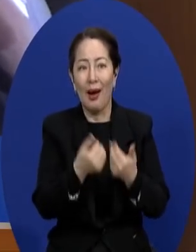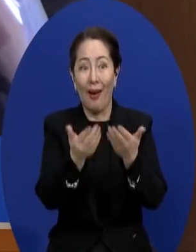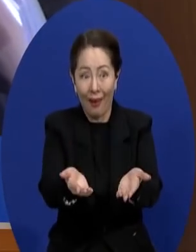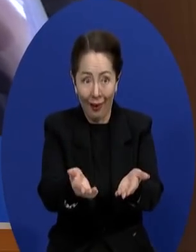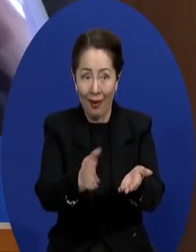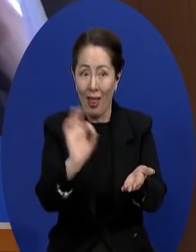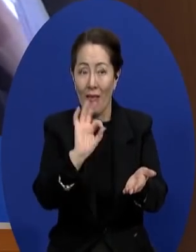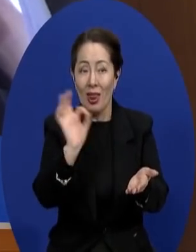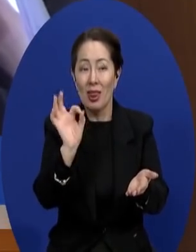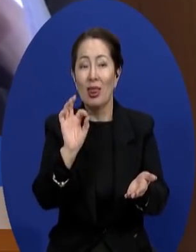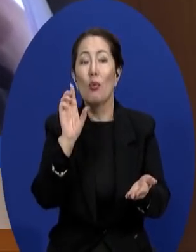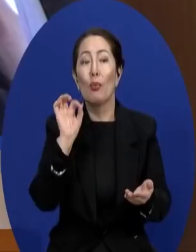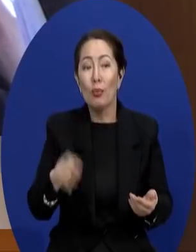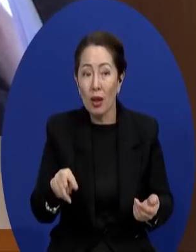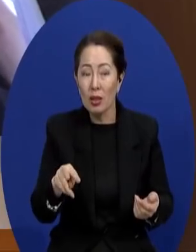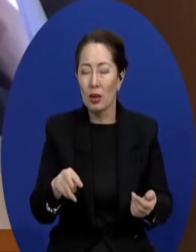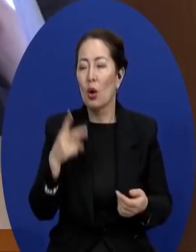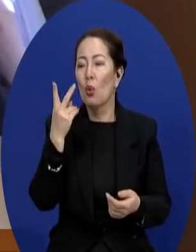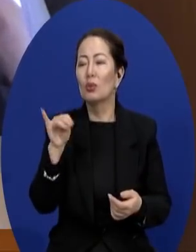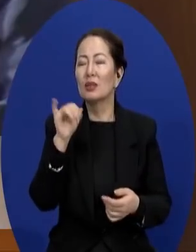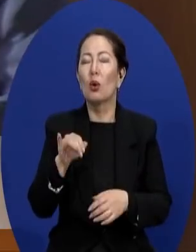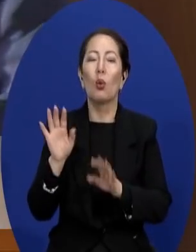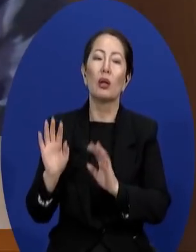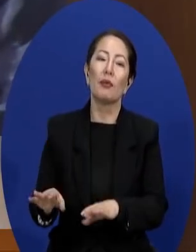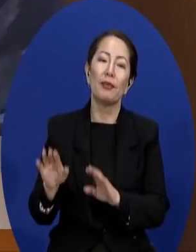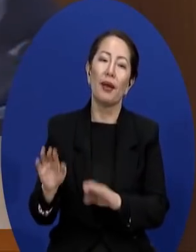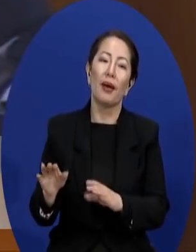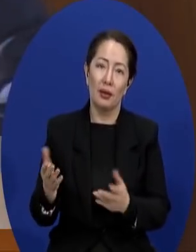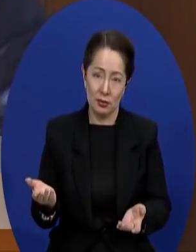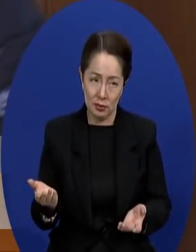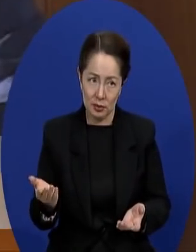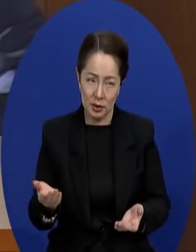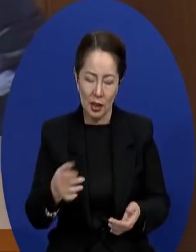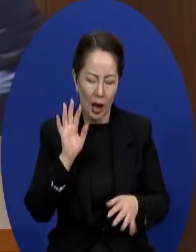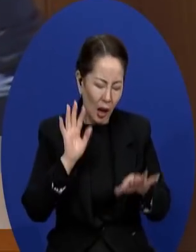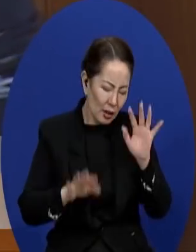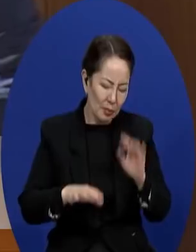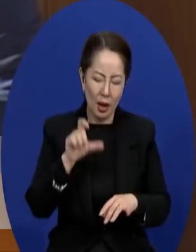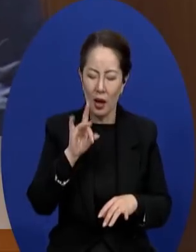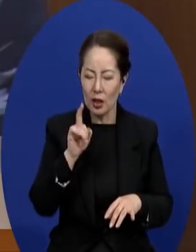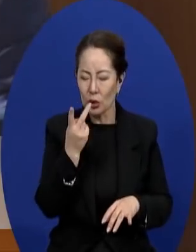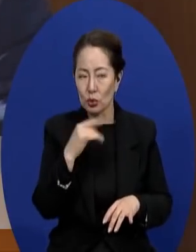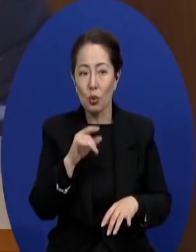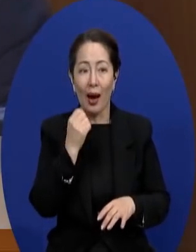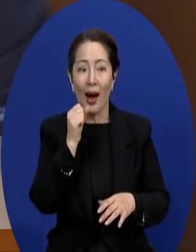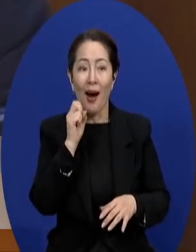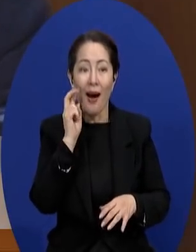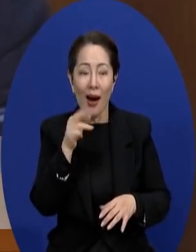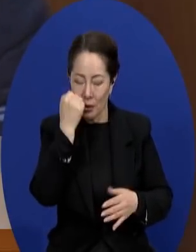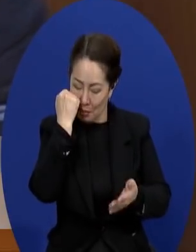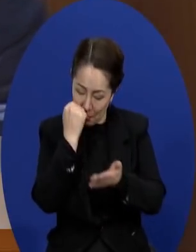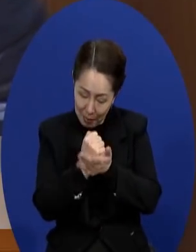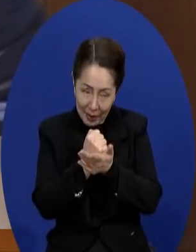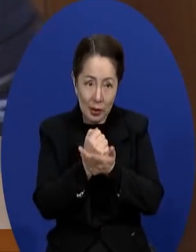бол үндсэл зүгээр л хэвтчихээ. Ер нь аливаа иргэцэн акт батлагдангуудаа маргааш мөрдөгдөхгүй шүү